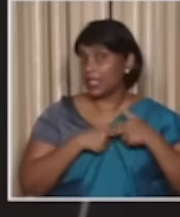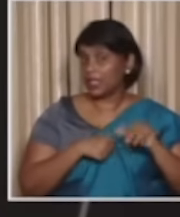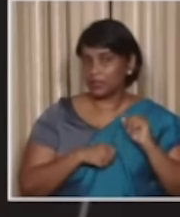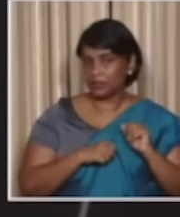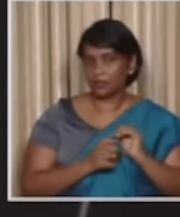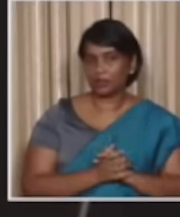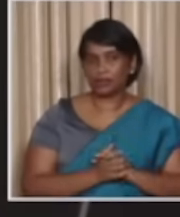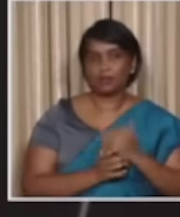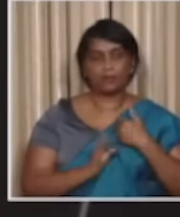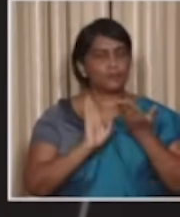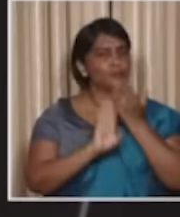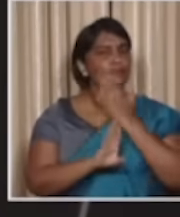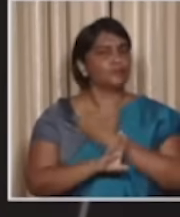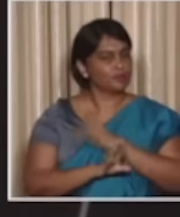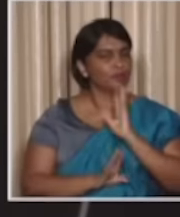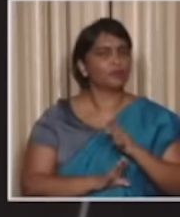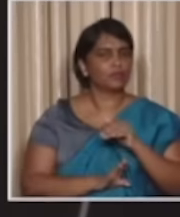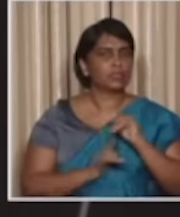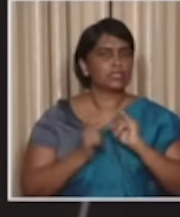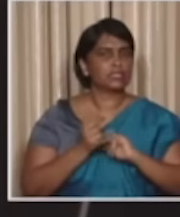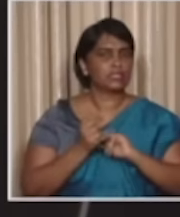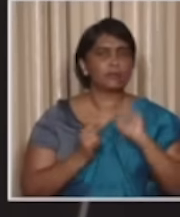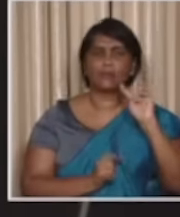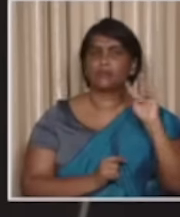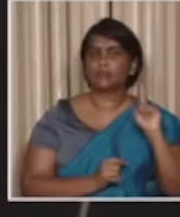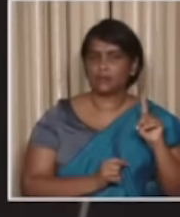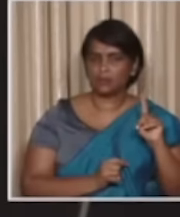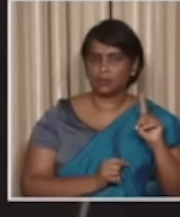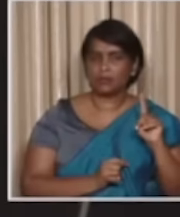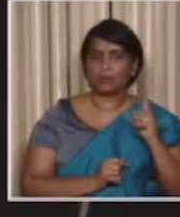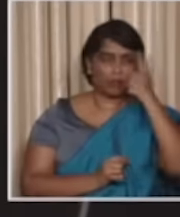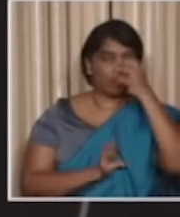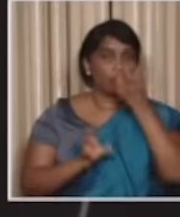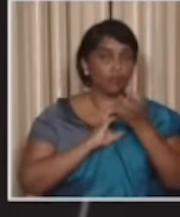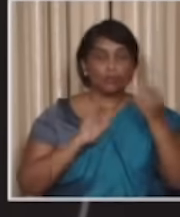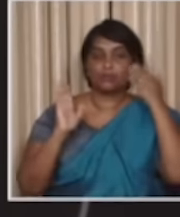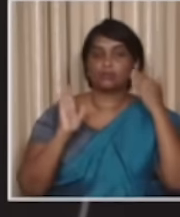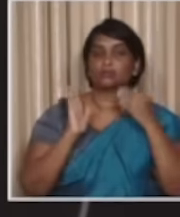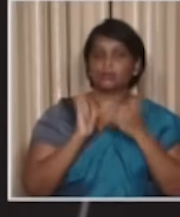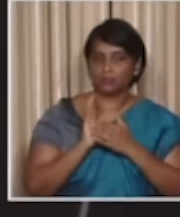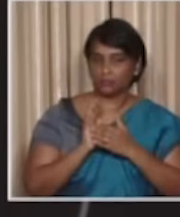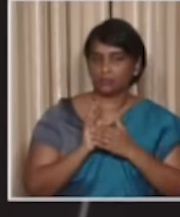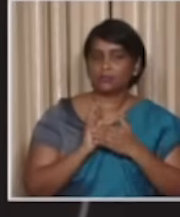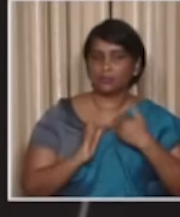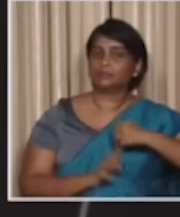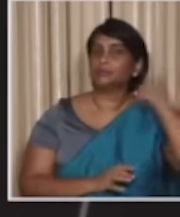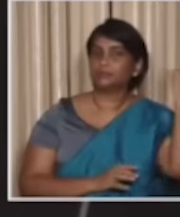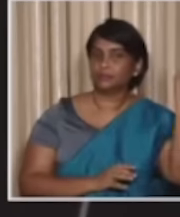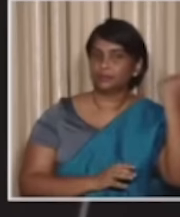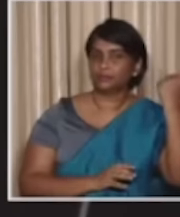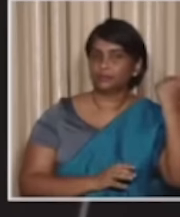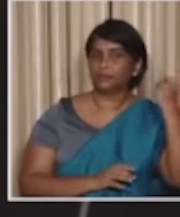තමයි අපි පසුගිය දවසේ මේ ඇත්තරම සැප්තැම්බර් 21 වෙනිදා පාස්කු ප්‍රහාරය සම්බන්ධයෙන් මම කතාවක්